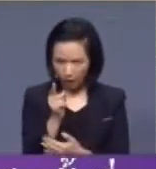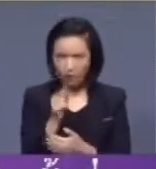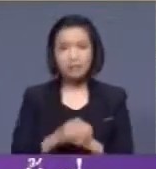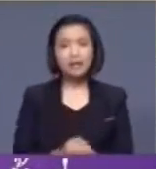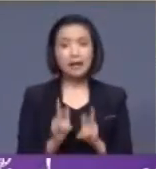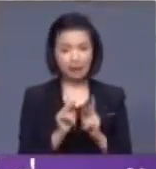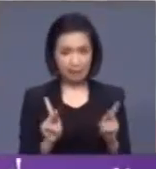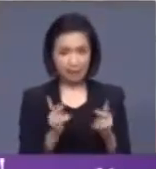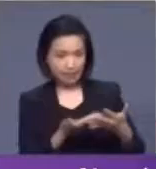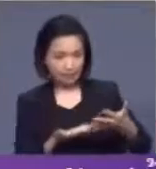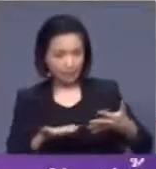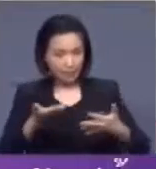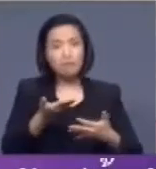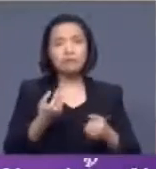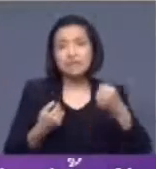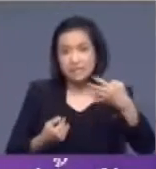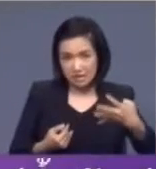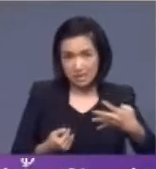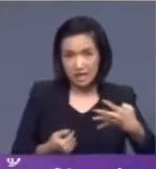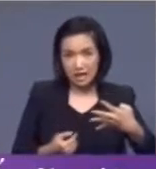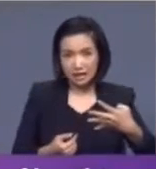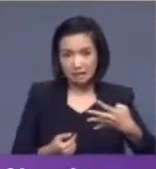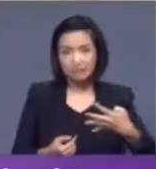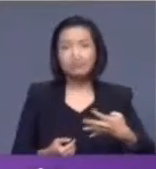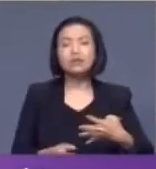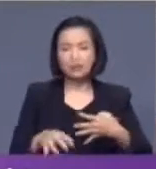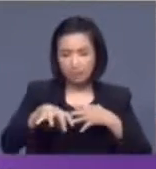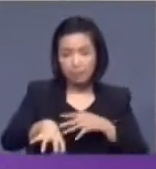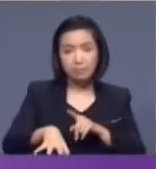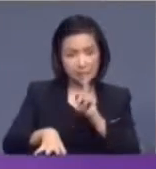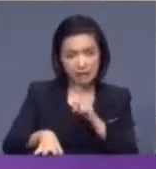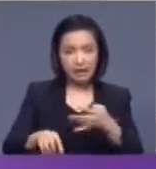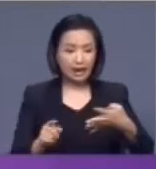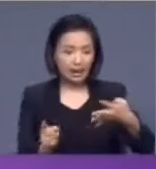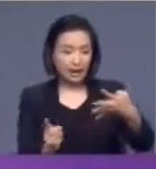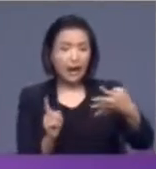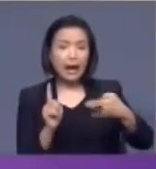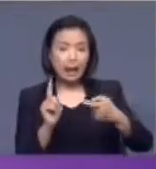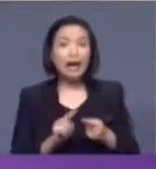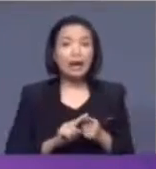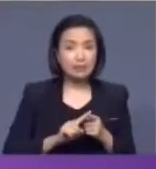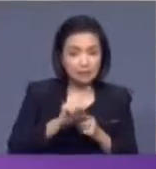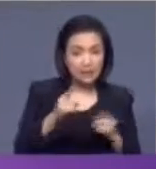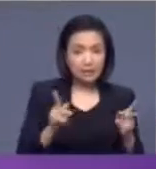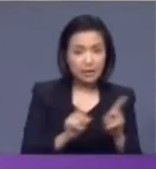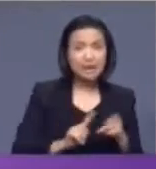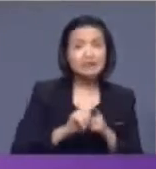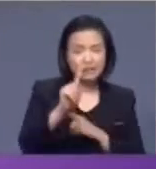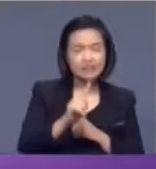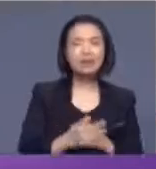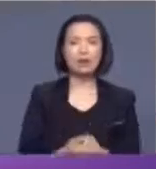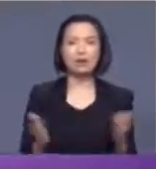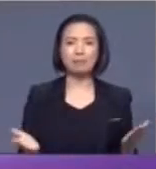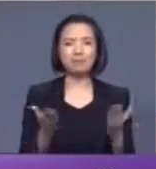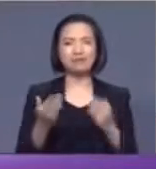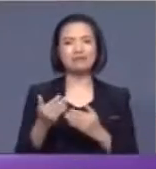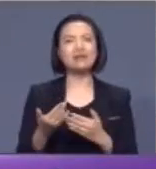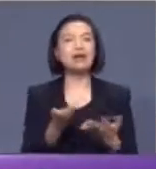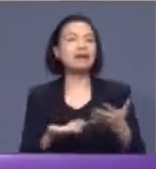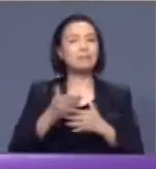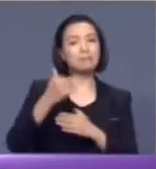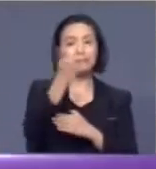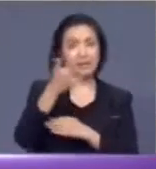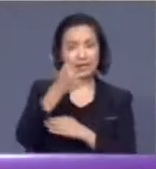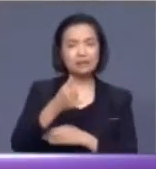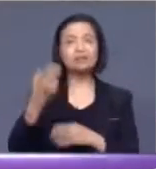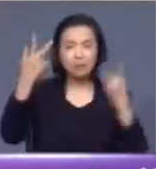ต่างๆแบ่งออกเป็น4ระดับกับ1พื้นที่นะครับ1ก็คือคณะกรรมการโดยการขับเคลื่อนระดับประเทศมีนายกรัฐมนตรีเป็นประธาน2คณะกรรมการ